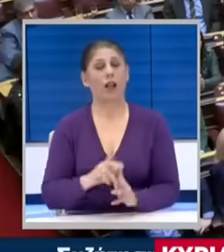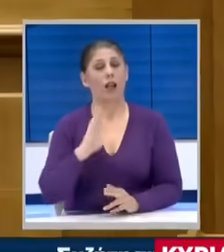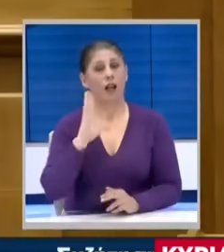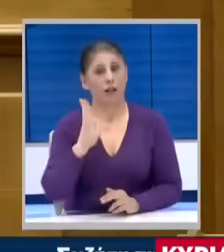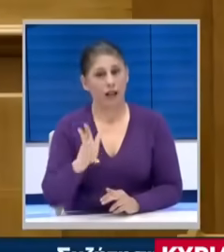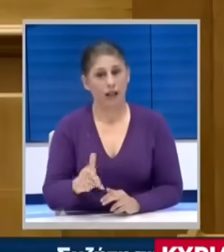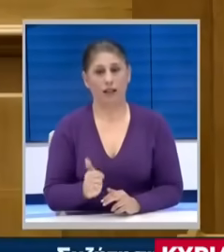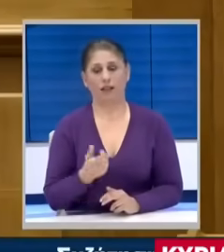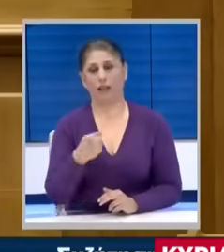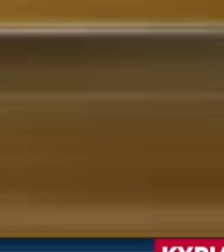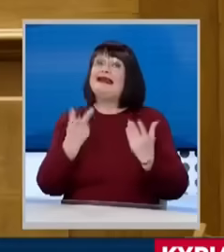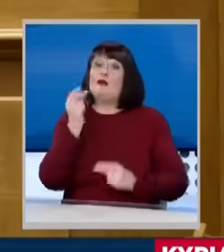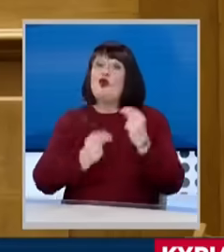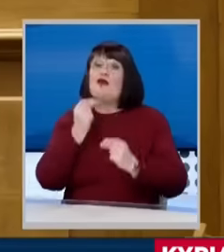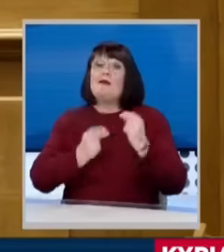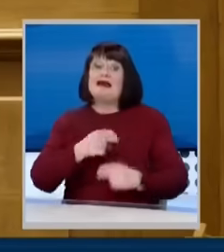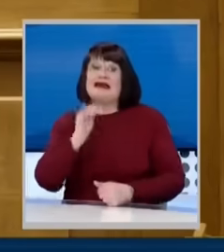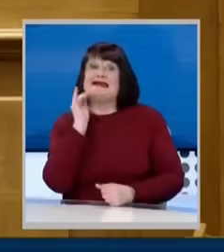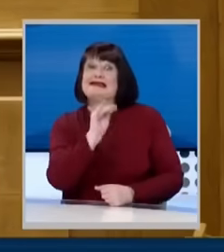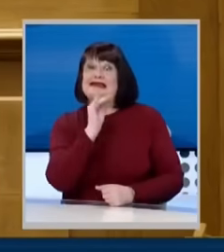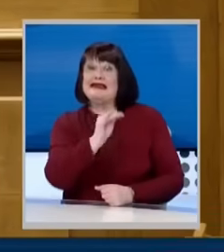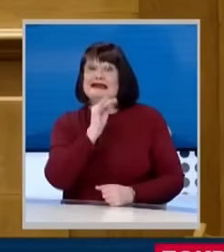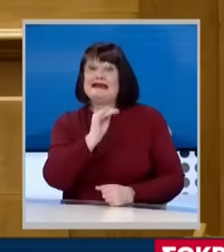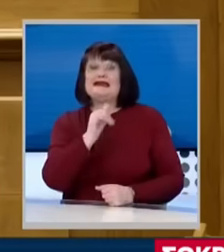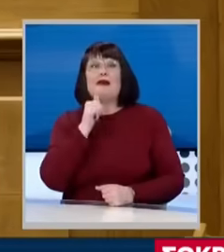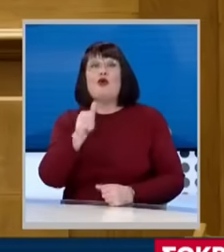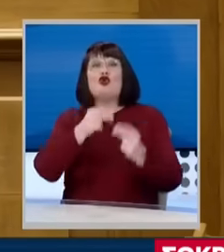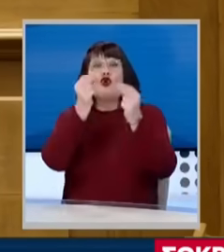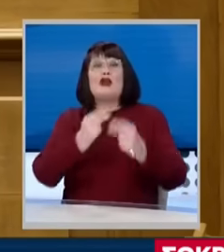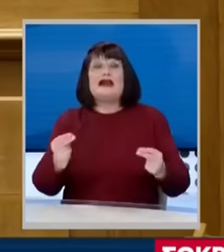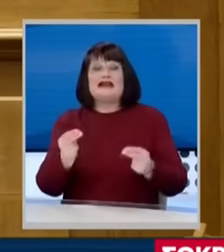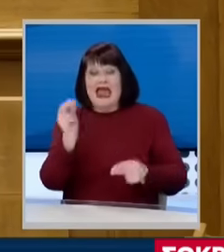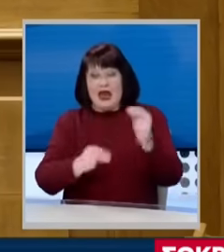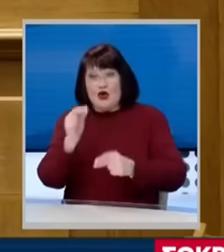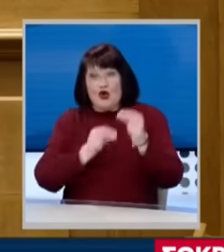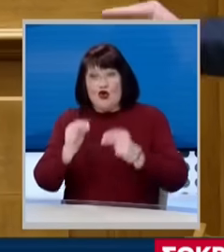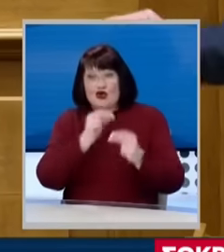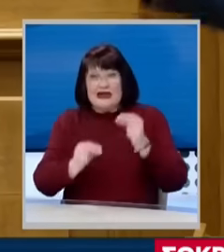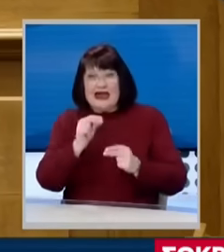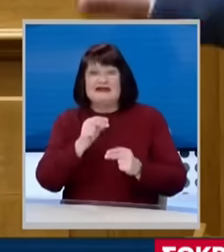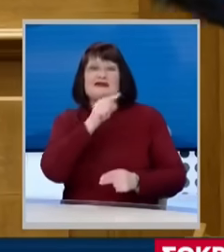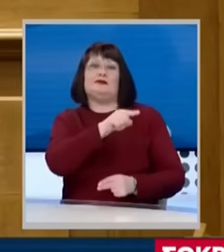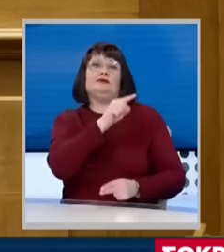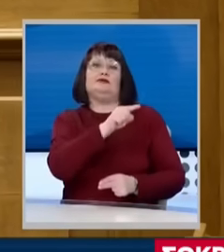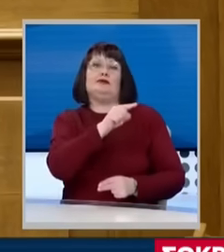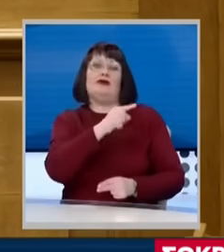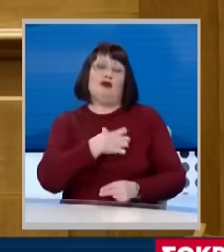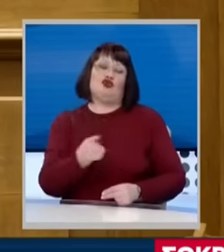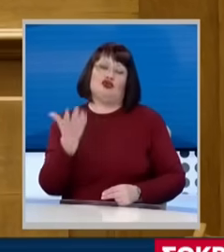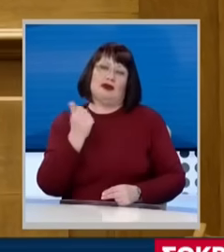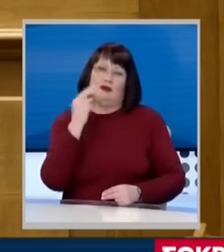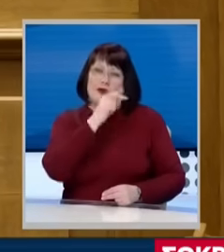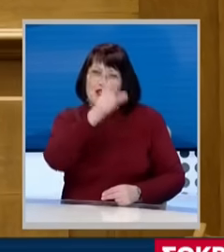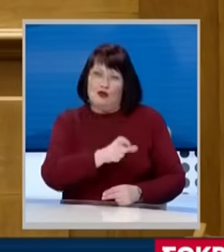εξακοντίζει και μια διαφορετική σαχλαμάρα. Ζήτησε ως μόνη πολιτική διέξοδο τη διενέργεια εκλογών εφόσον αμφισβητείται η αξιοπιστία του